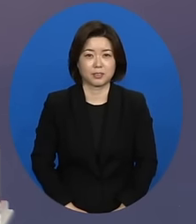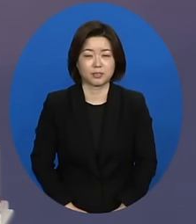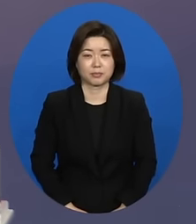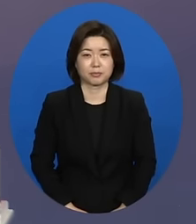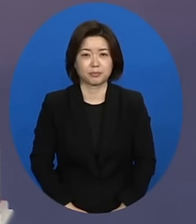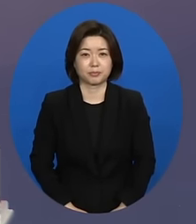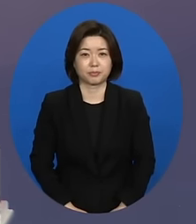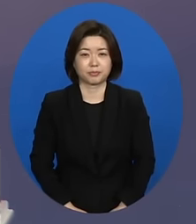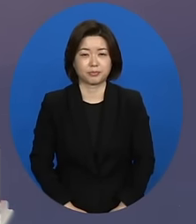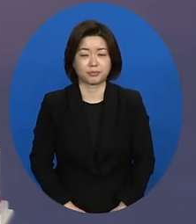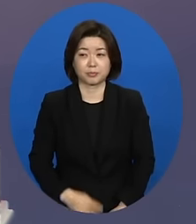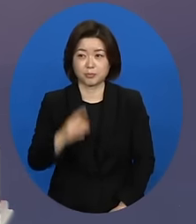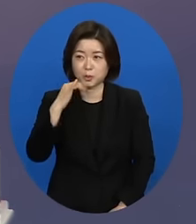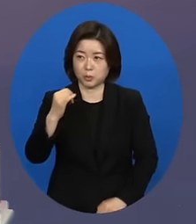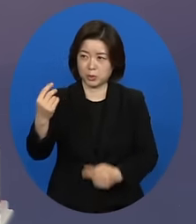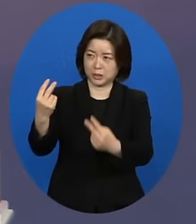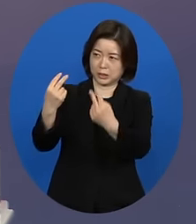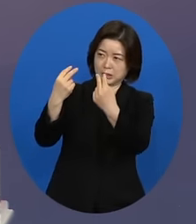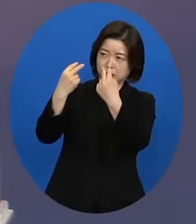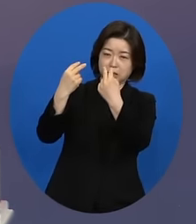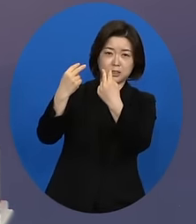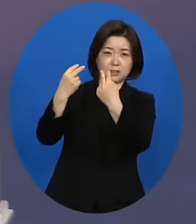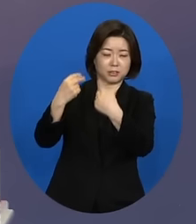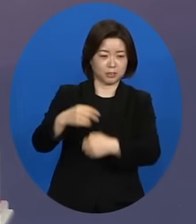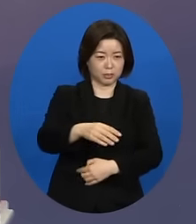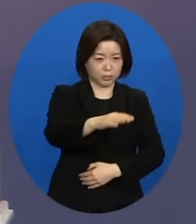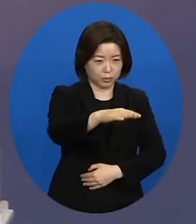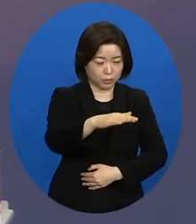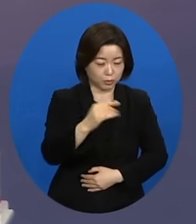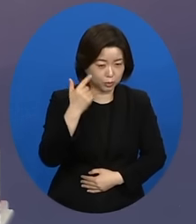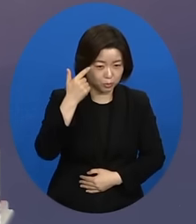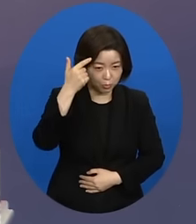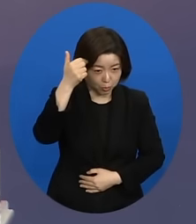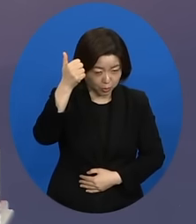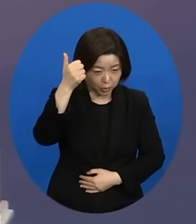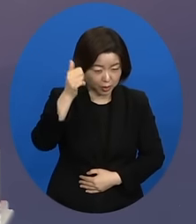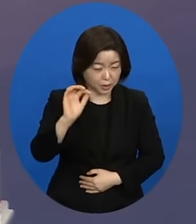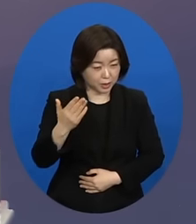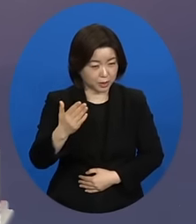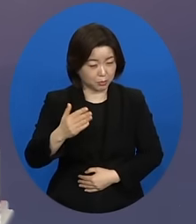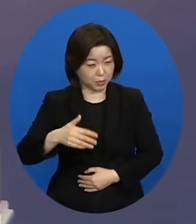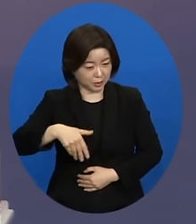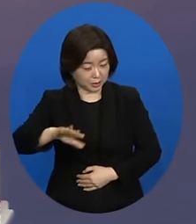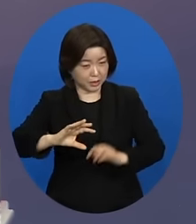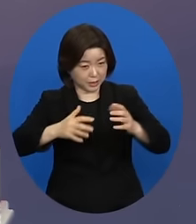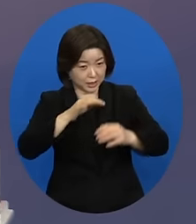저를 빤히 쳐다보시더니, 목사 되면 갈 나라가 있어.